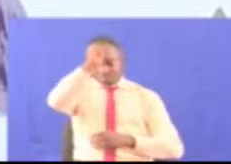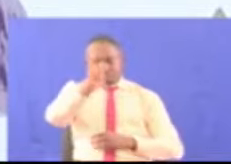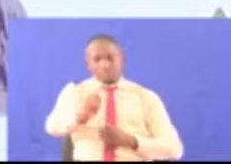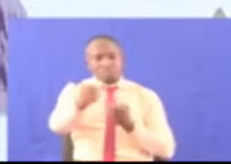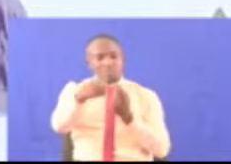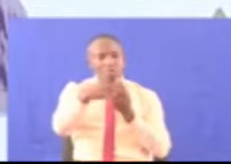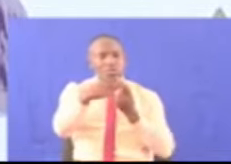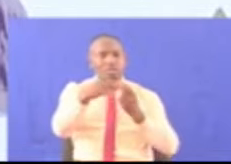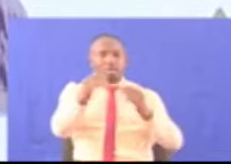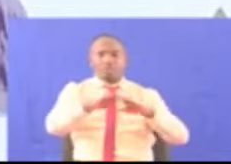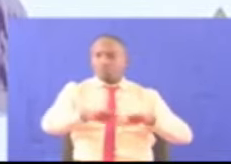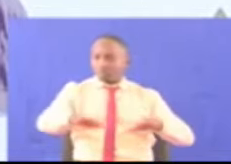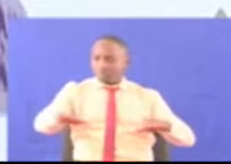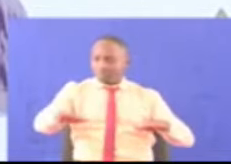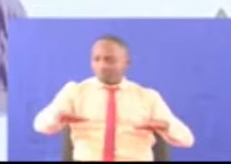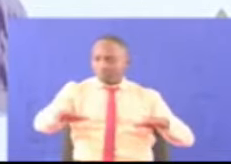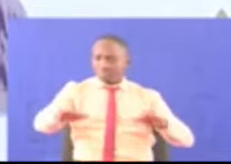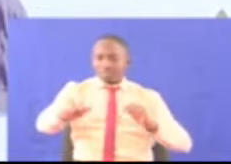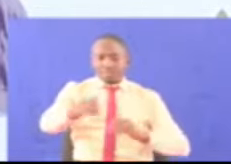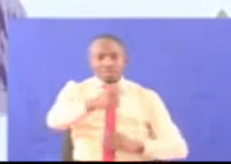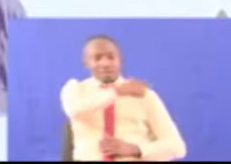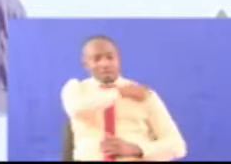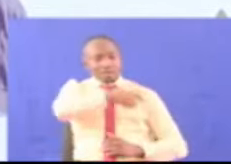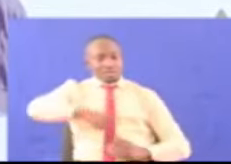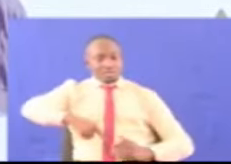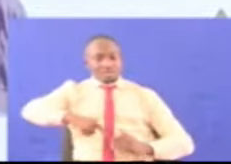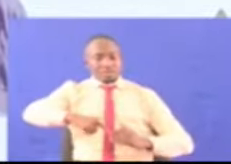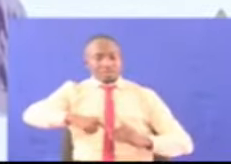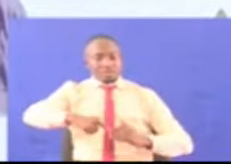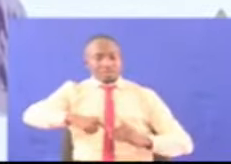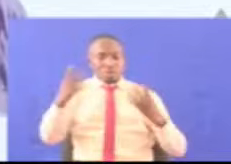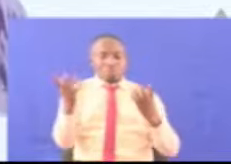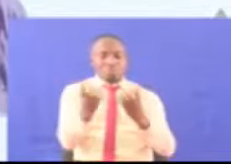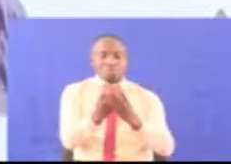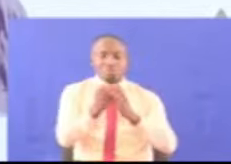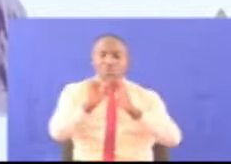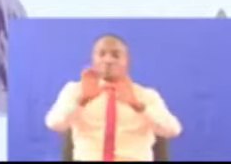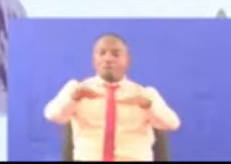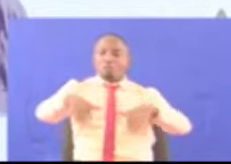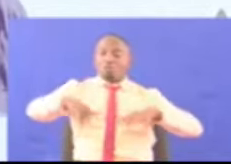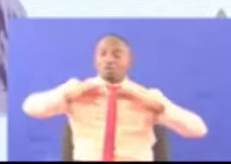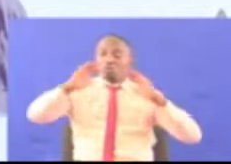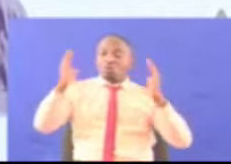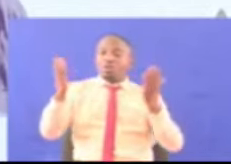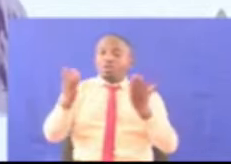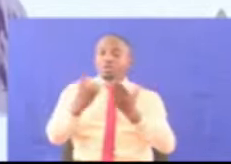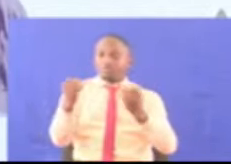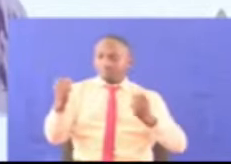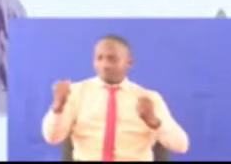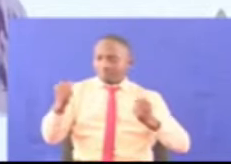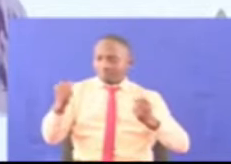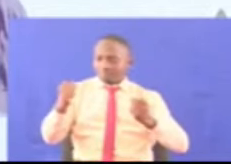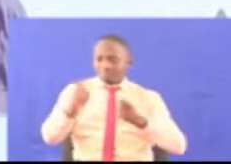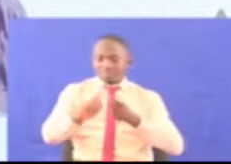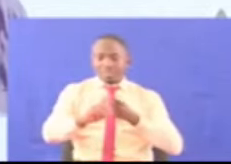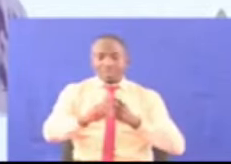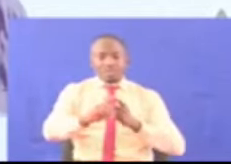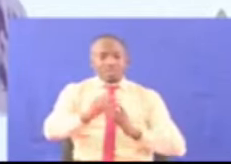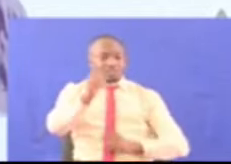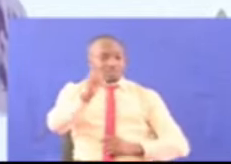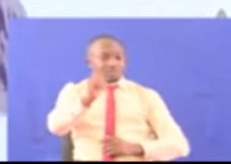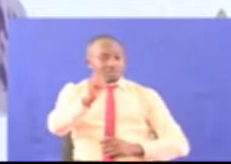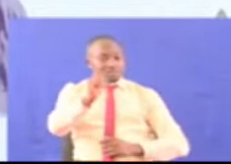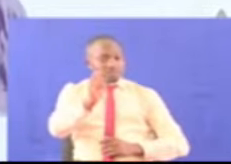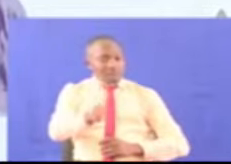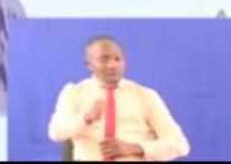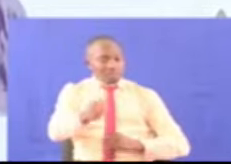Ackson, Rais wa Umoja wa Mabunge duniani. Salamu hizi kutoka kwa wakuu wa nchi,